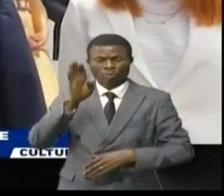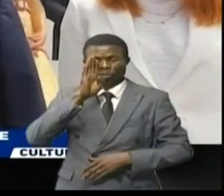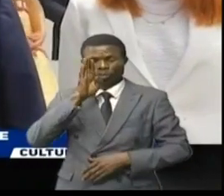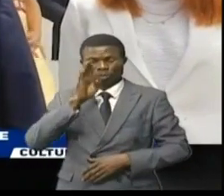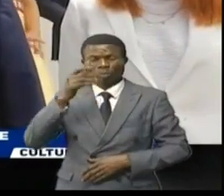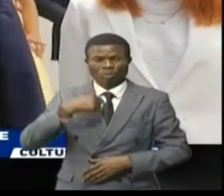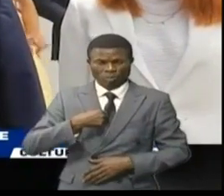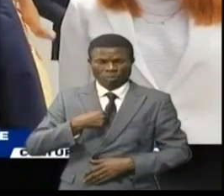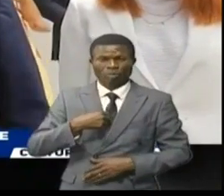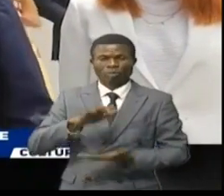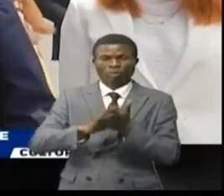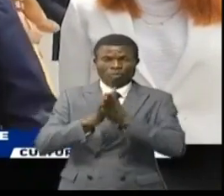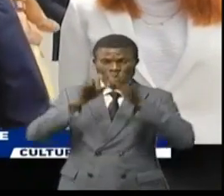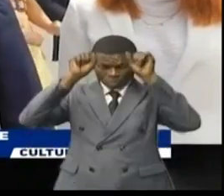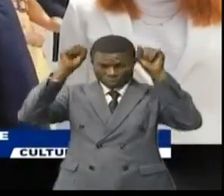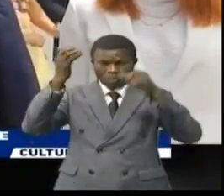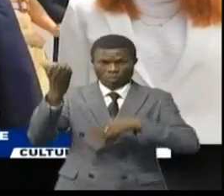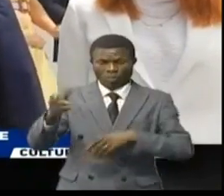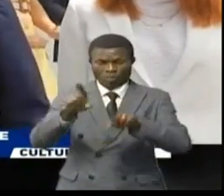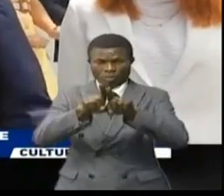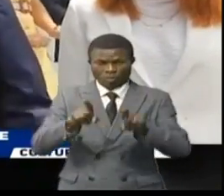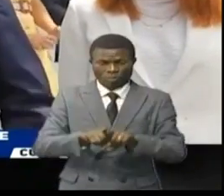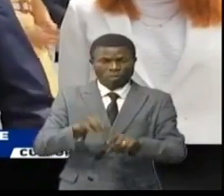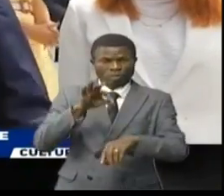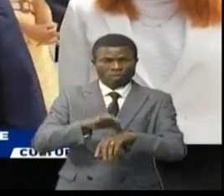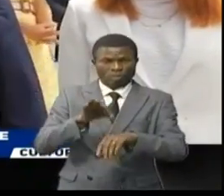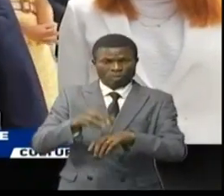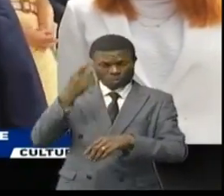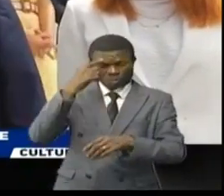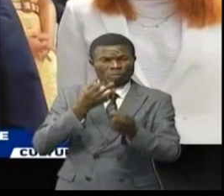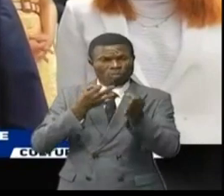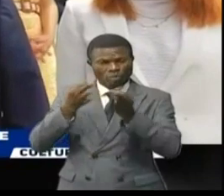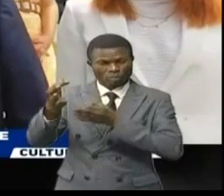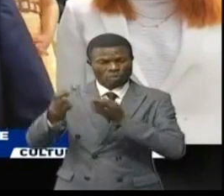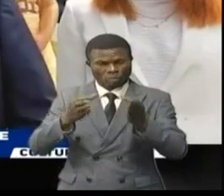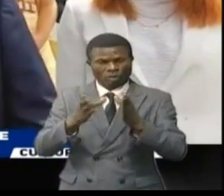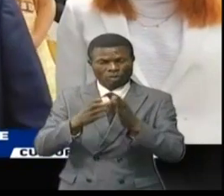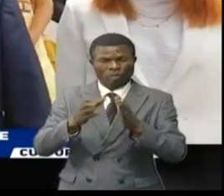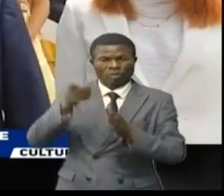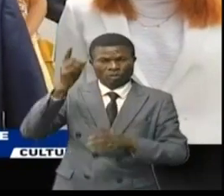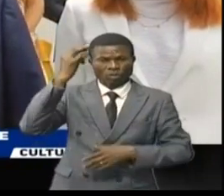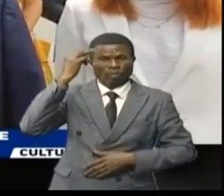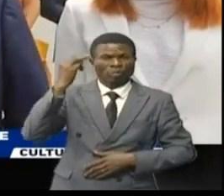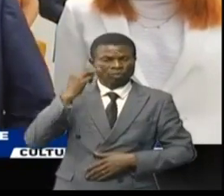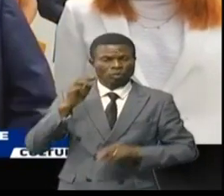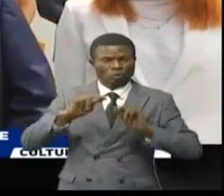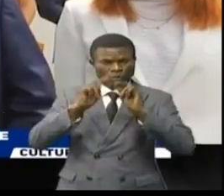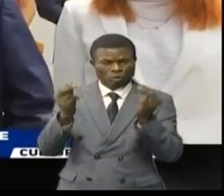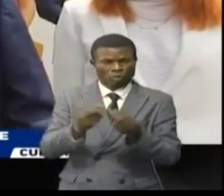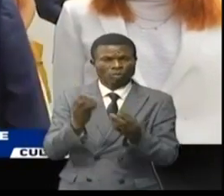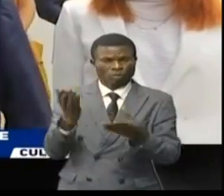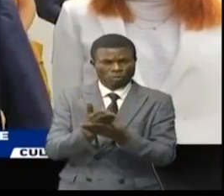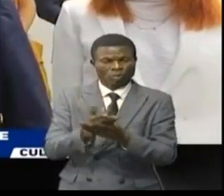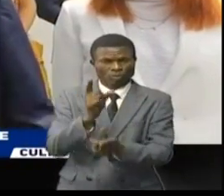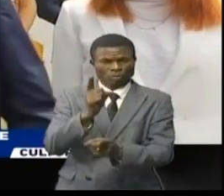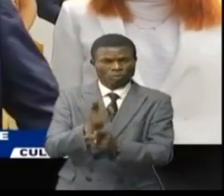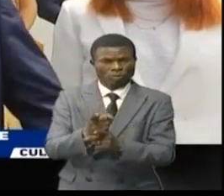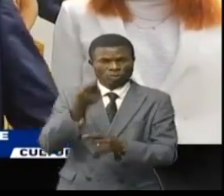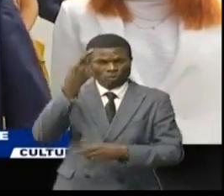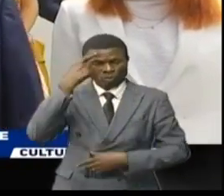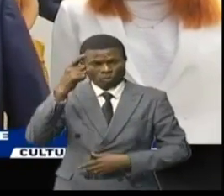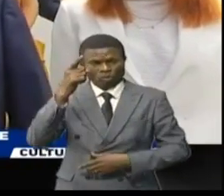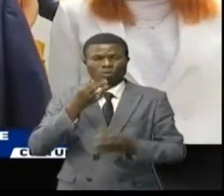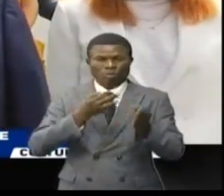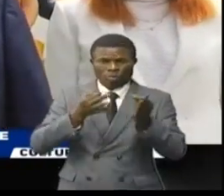représente aujourd'hui. Et c'était l'occasion de faire le point avec lui de toute une série de dossiers concrets, comme je vous ai expliqué